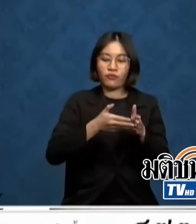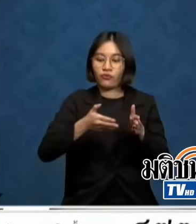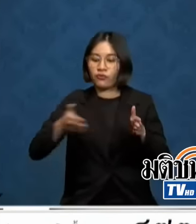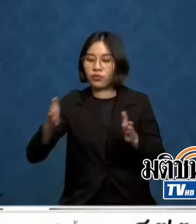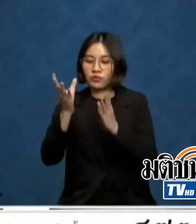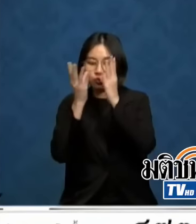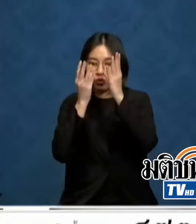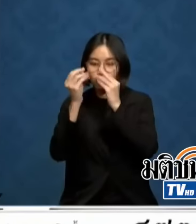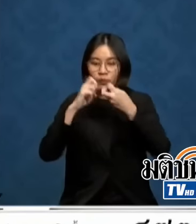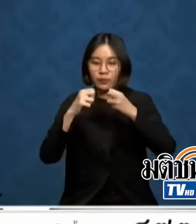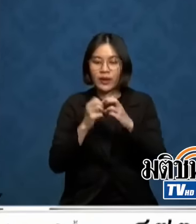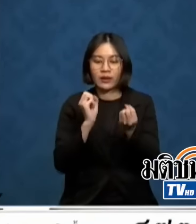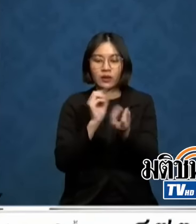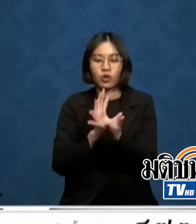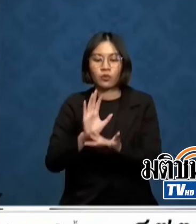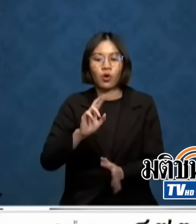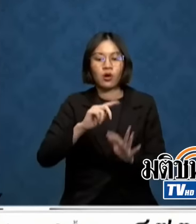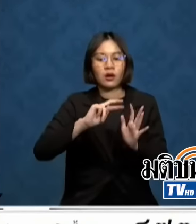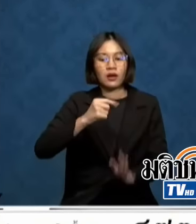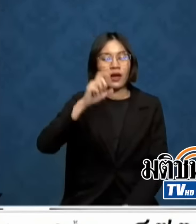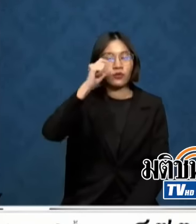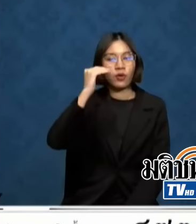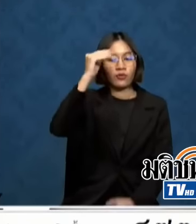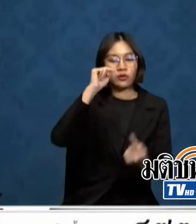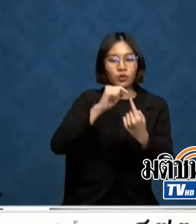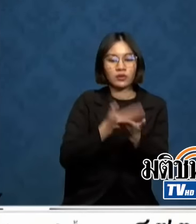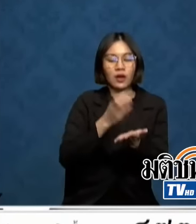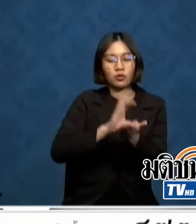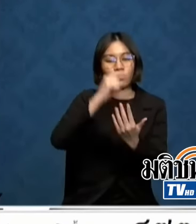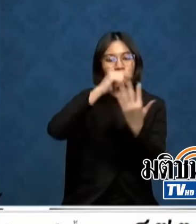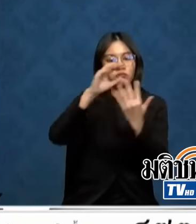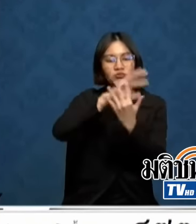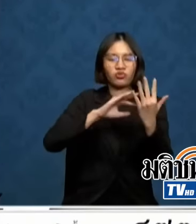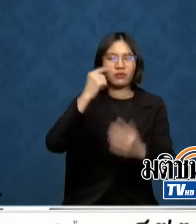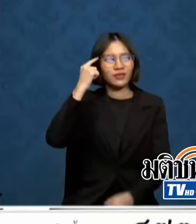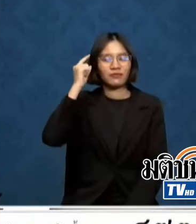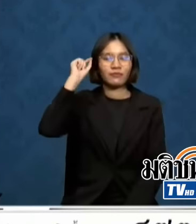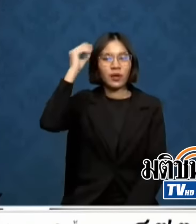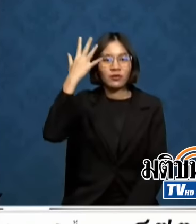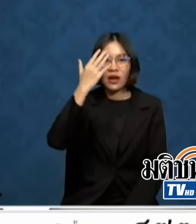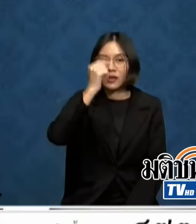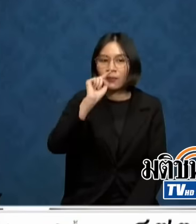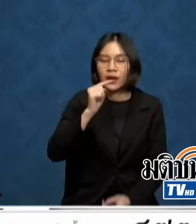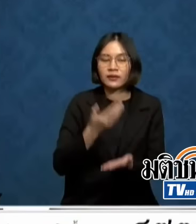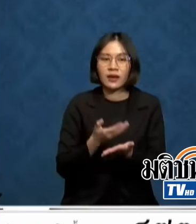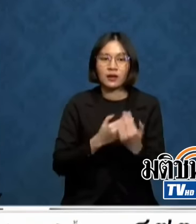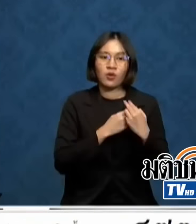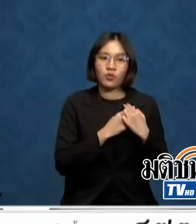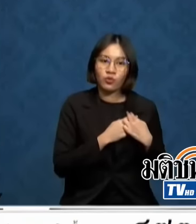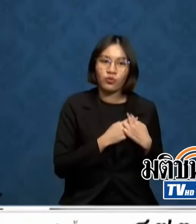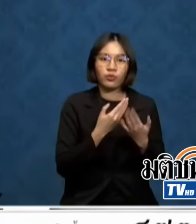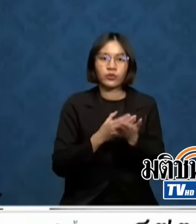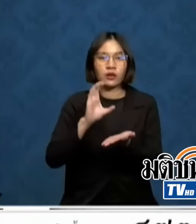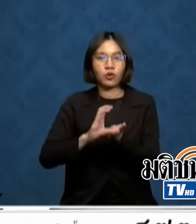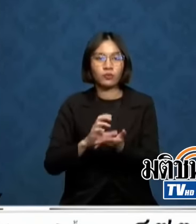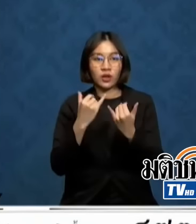ศึกษาผลกระทบของร่างของคุณรังสิมันต่องบประมาณแผ่นดินผมก็คิดว่าฟังไม่ค่อยขึ้นเพราะภาระงบประมาณเดียวที่อาจจะเกิดขึ้นนั้นที่